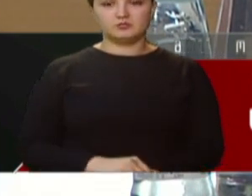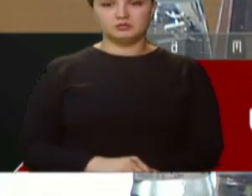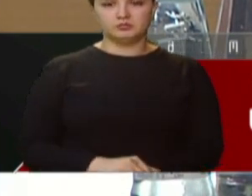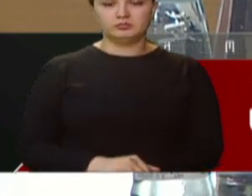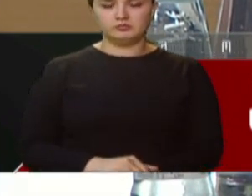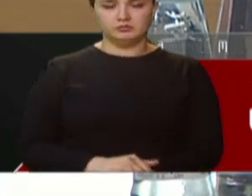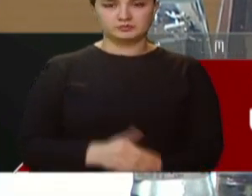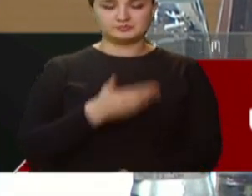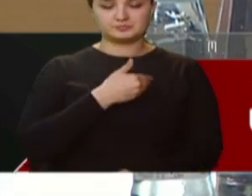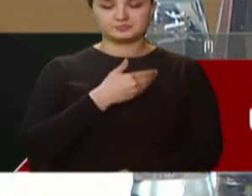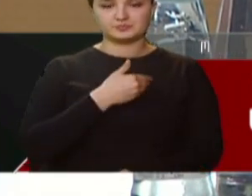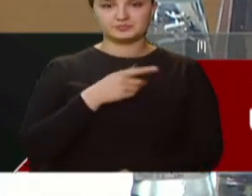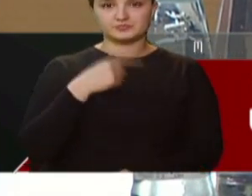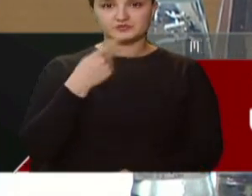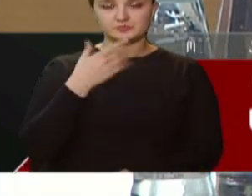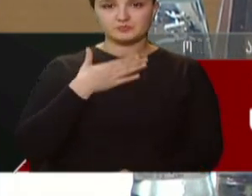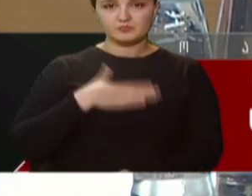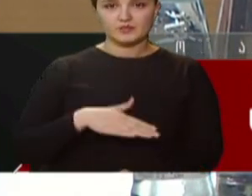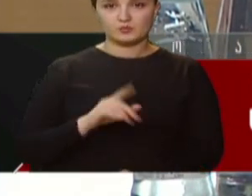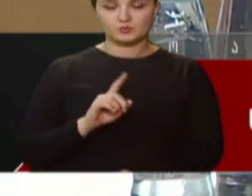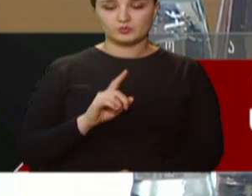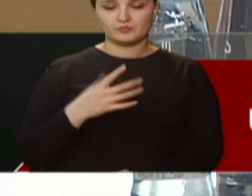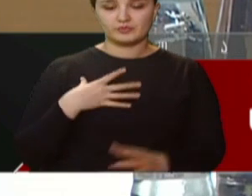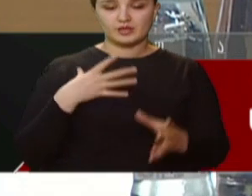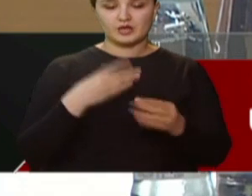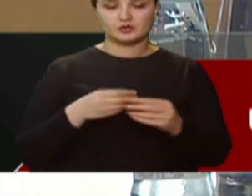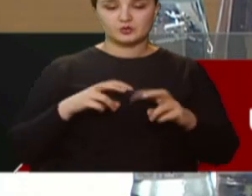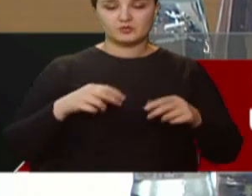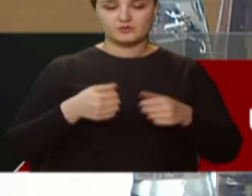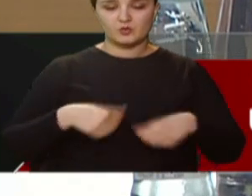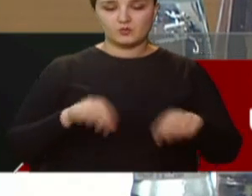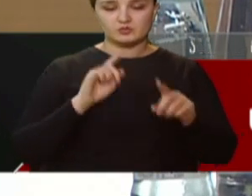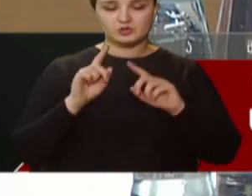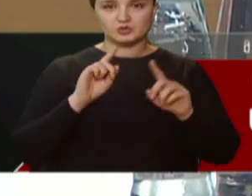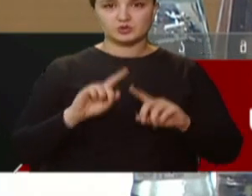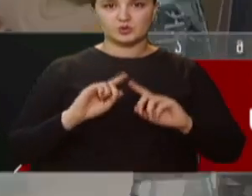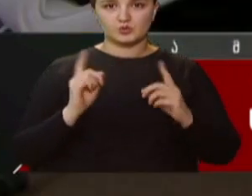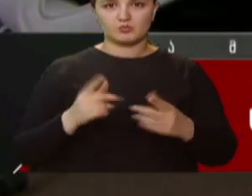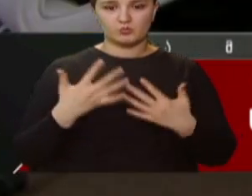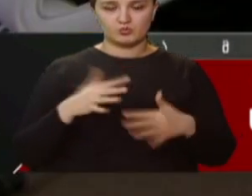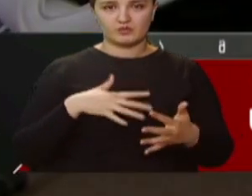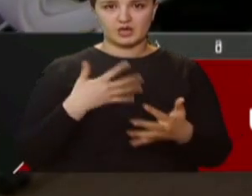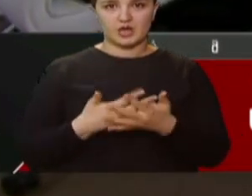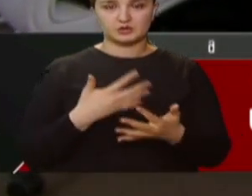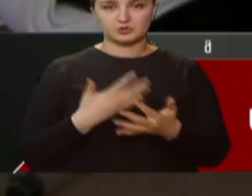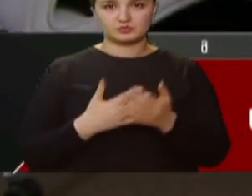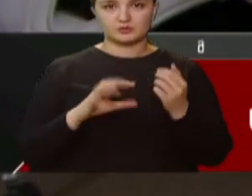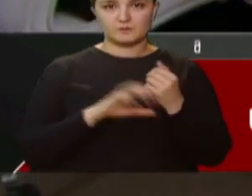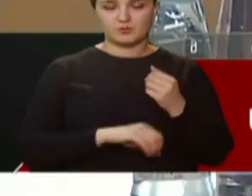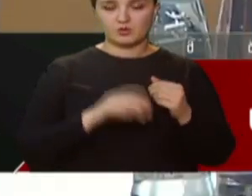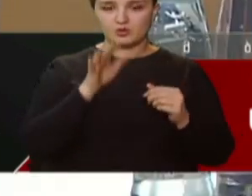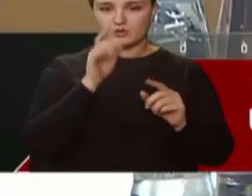Მინდა აღნიშნოს მაყოფილებით რომ ერთობლივი კომისიის ხდომები Da, activ de bol perioadă, ჩვენი